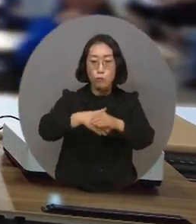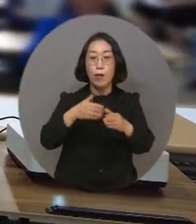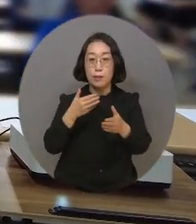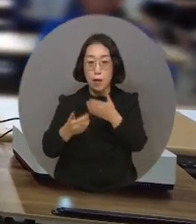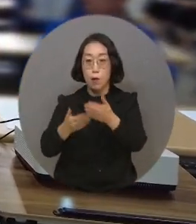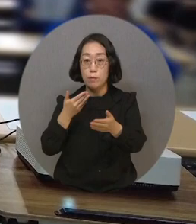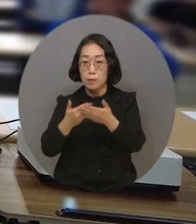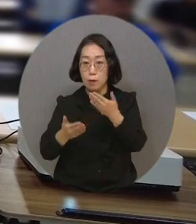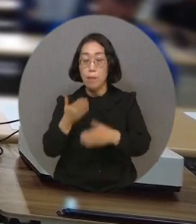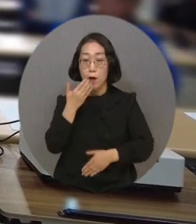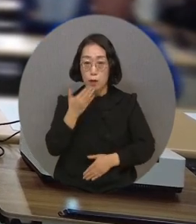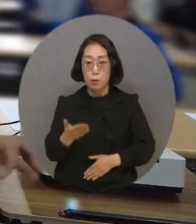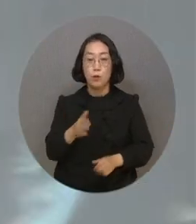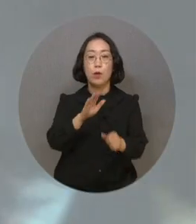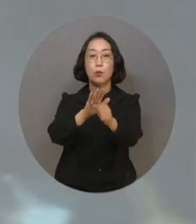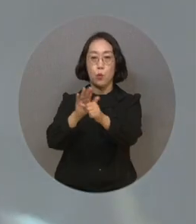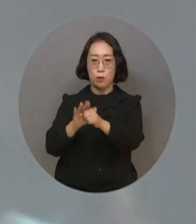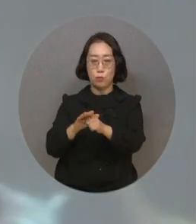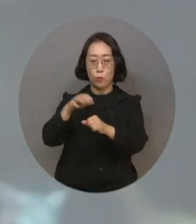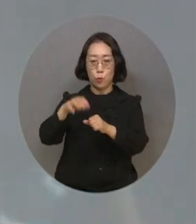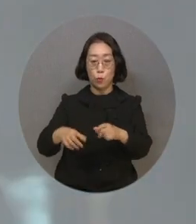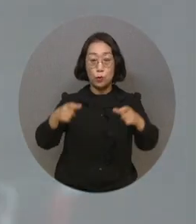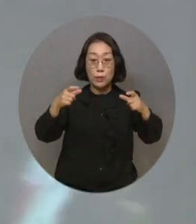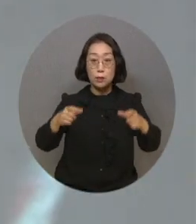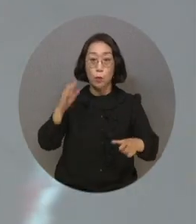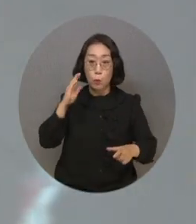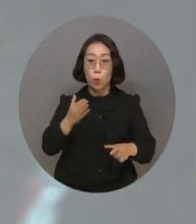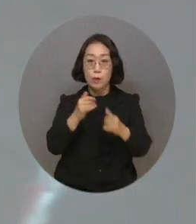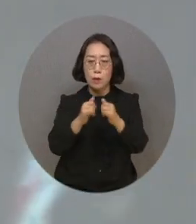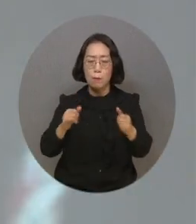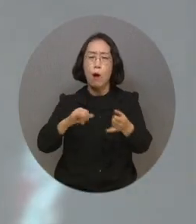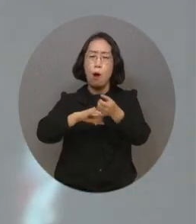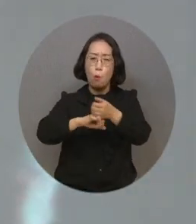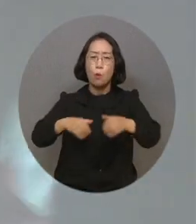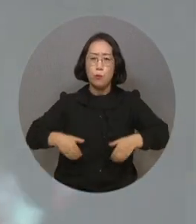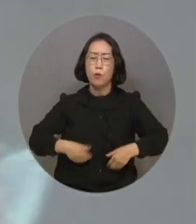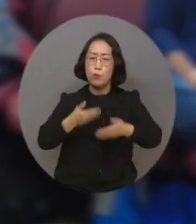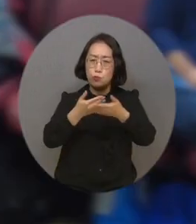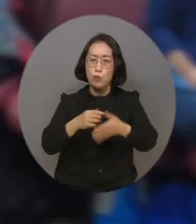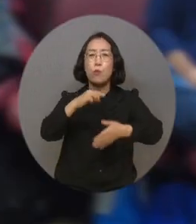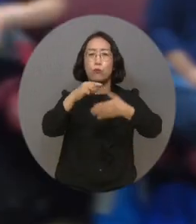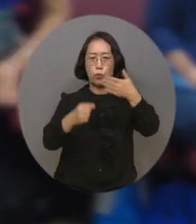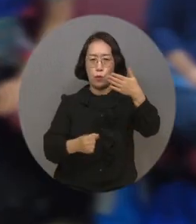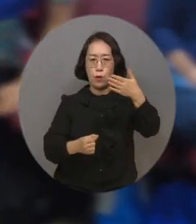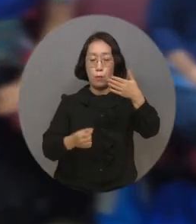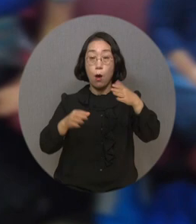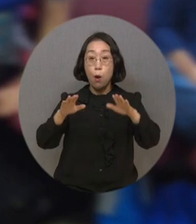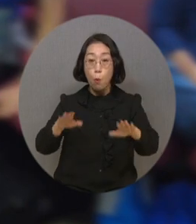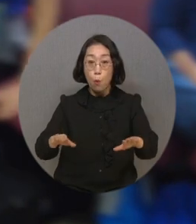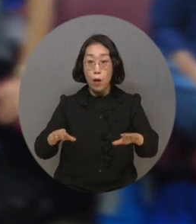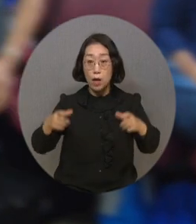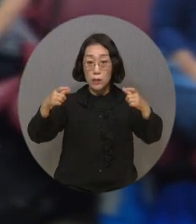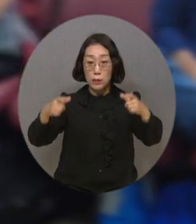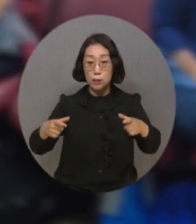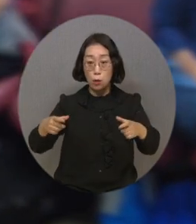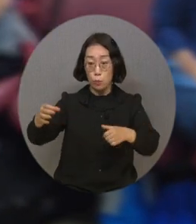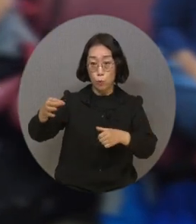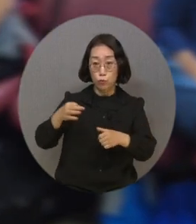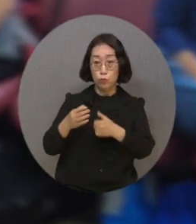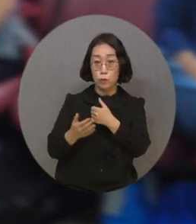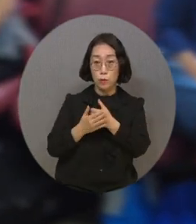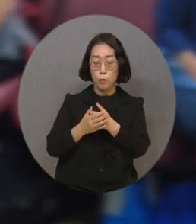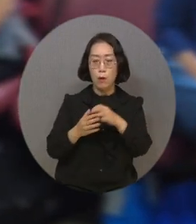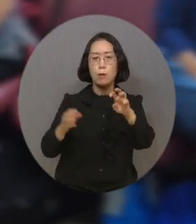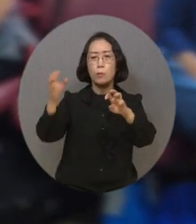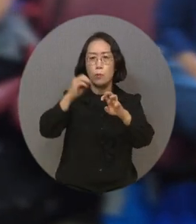제공하는 문외교실은 지역 농인들에게 꼭 필요한 프로그램이지만 올해 지자체 지원금이 약 30